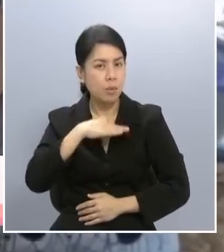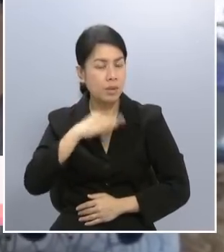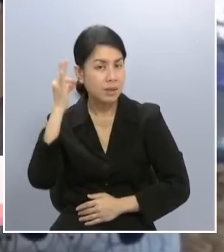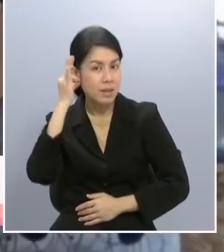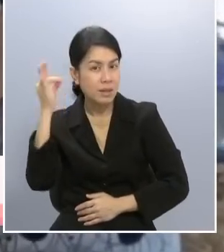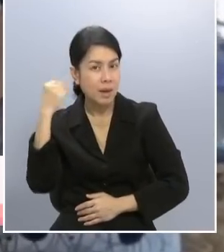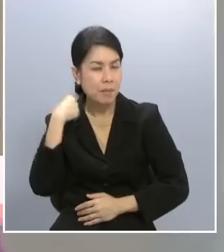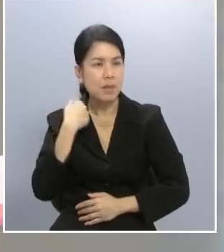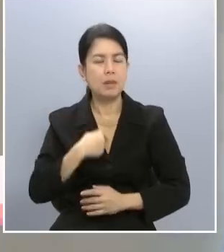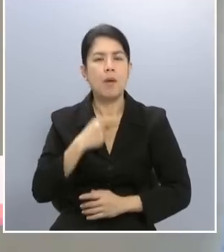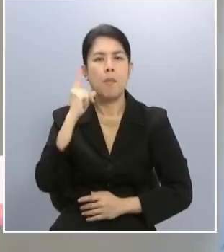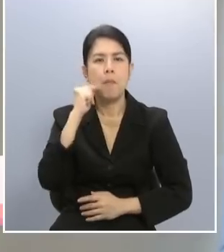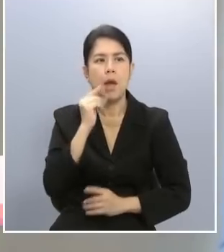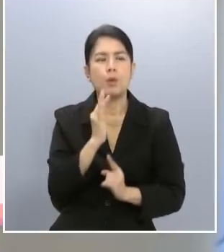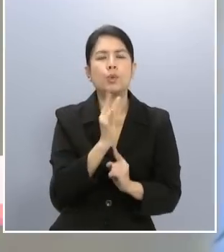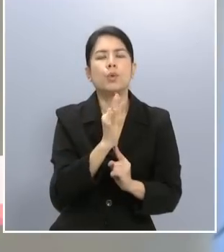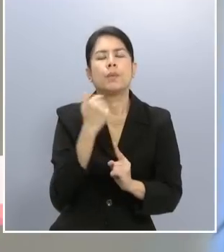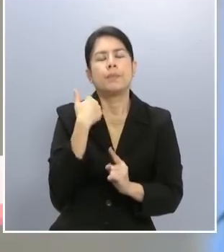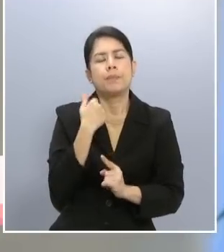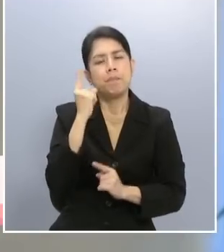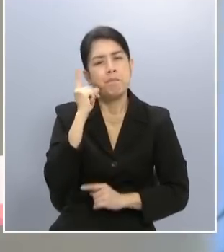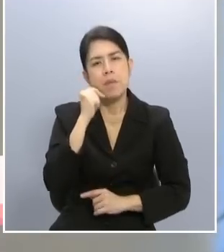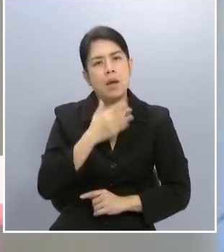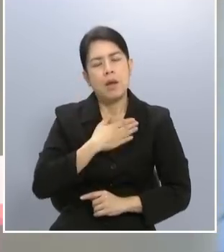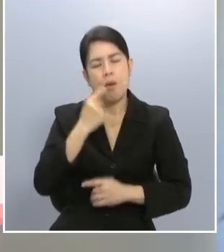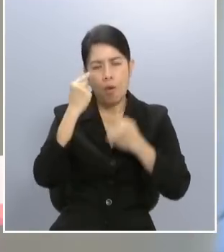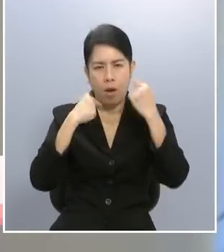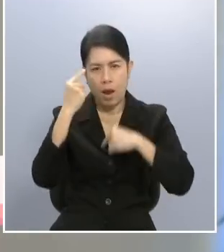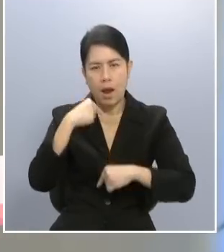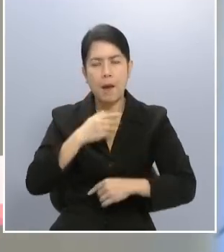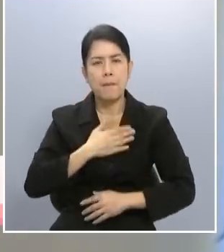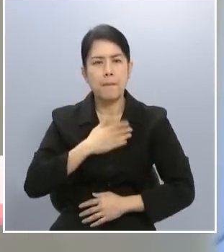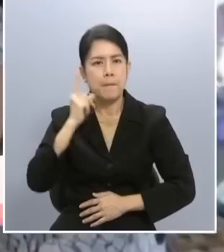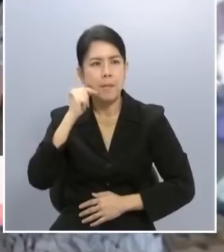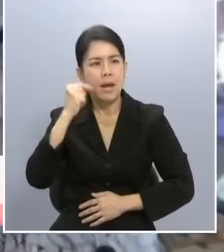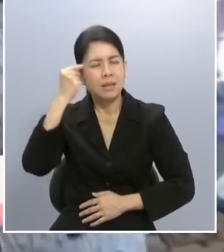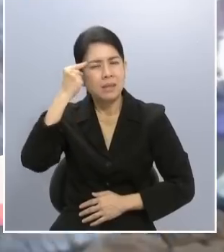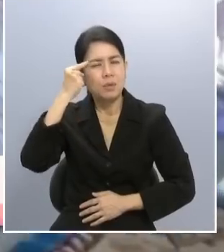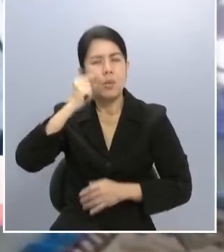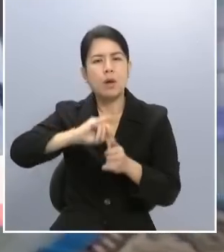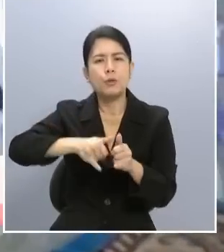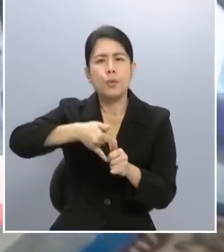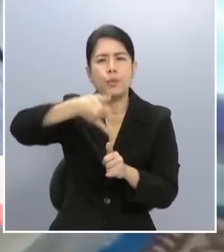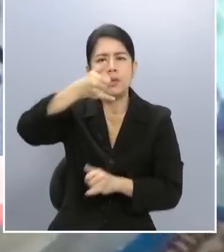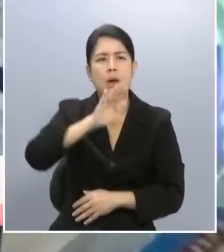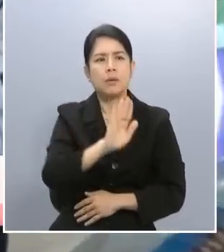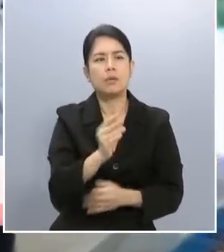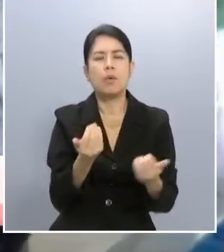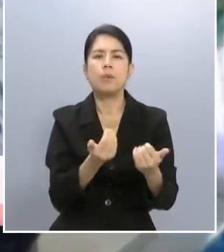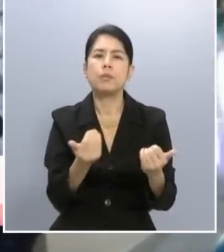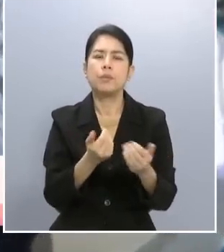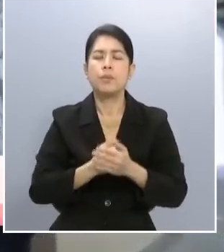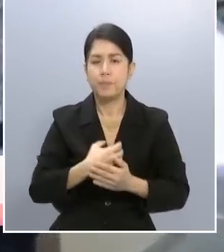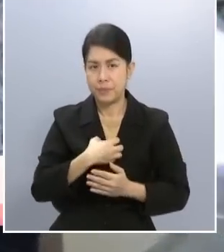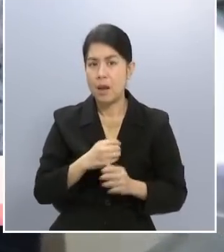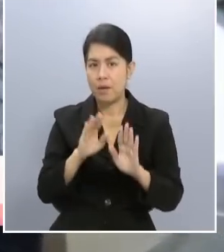จุดธูปแล้วแม่ก็ร้องไห้แม่คิดว่าน่าจะเป็นวิญญาณของลูกที่มาหาแม่อยากจะฝากถึงวิญญาณ